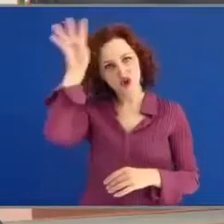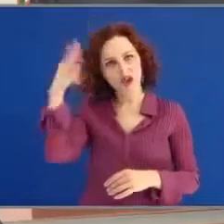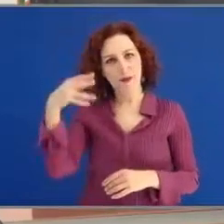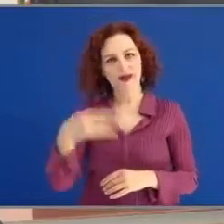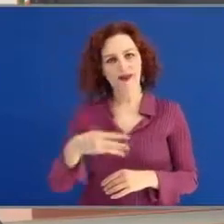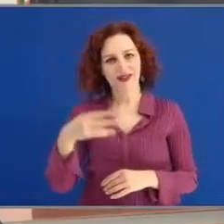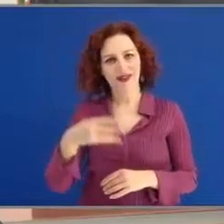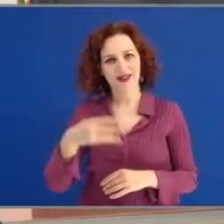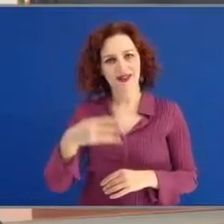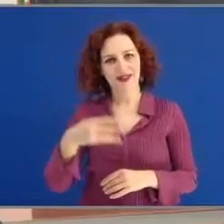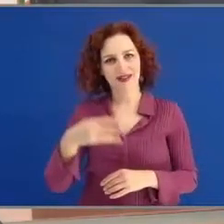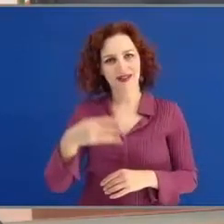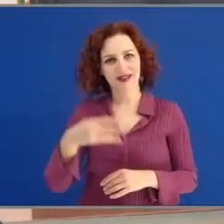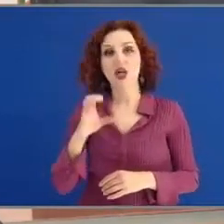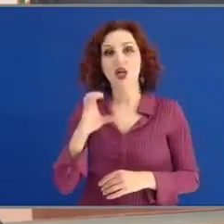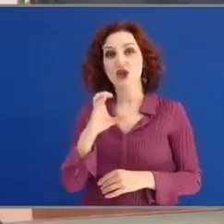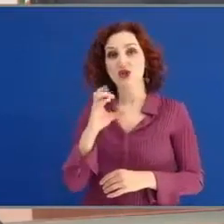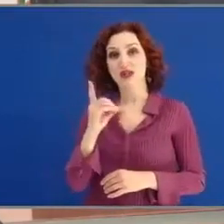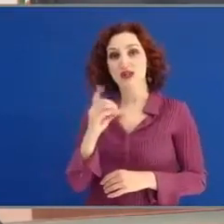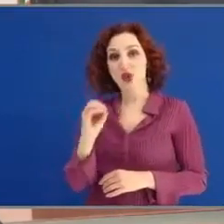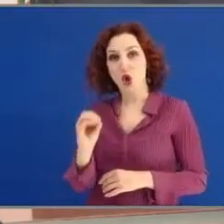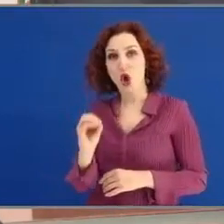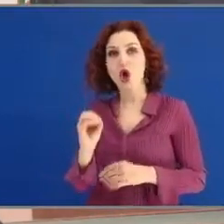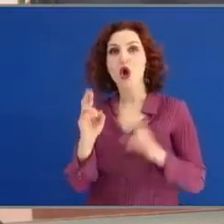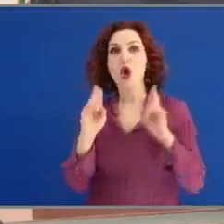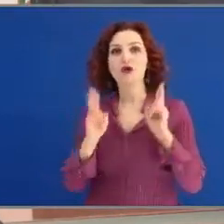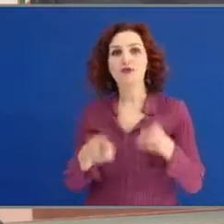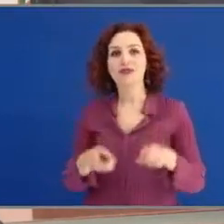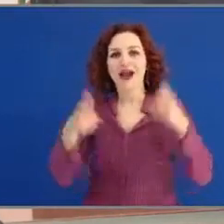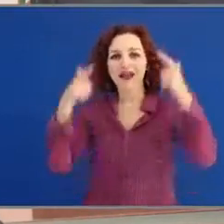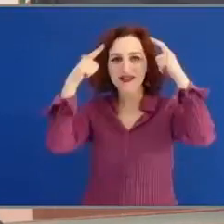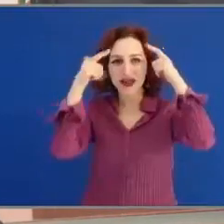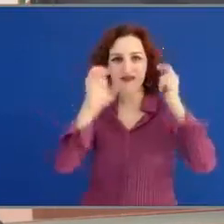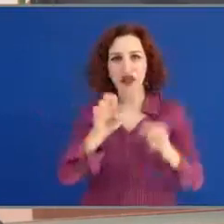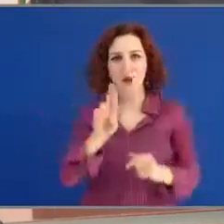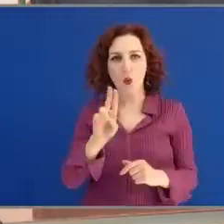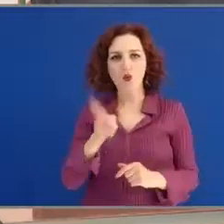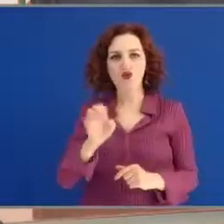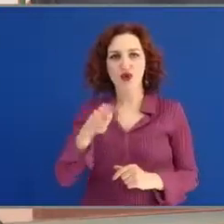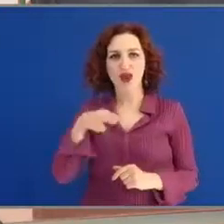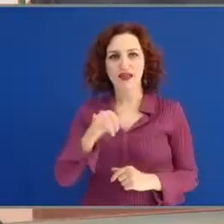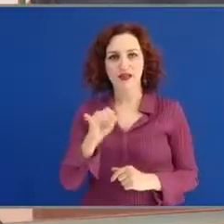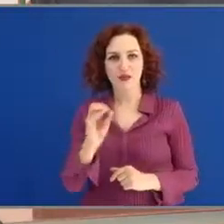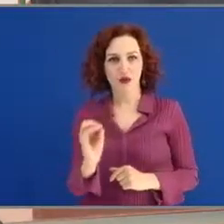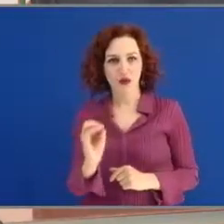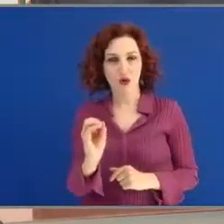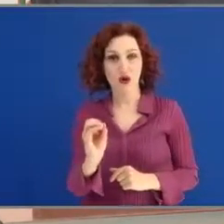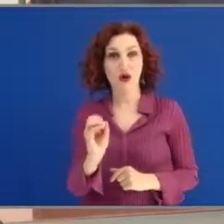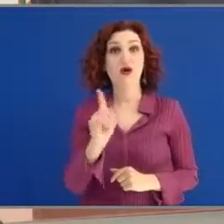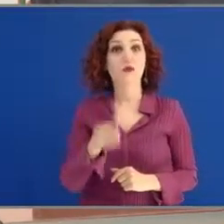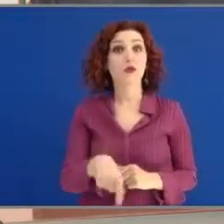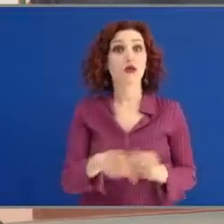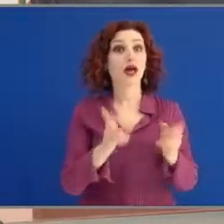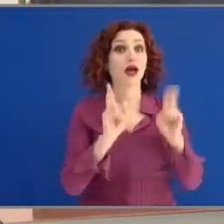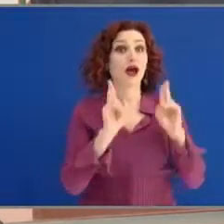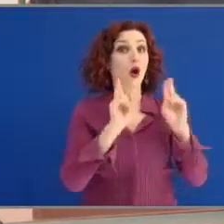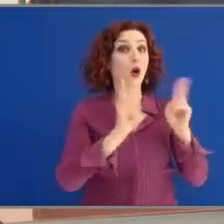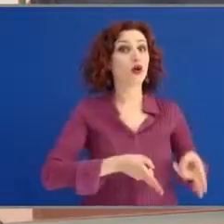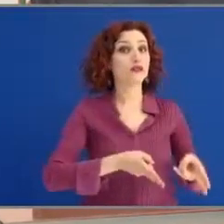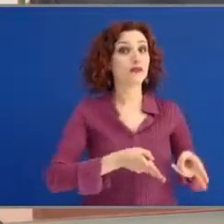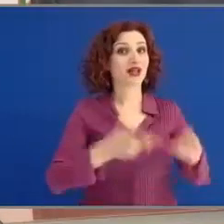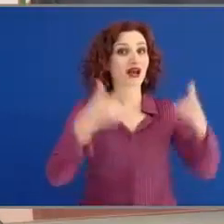il CTO, per l'ospedale Sant'Eugenio, oltre che per l'azienda ospedaliera